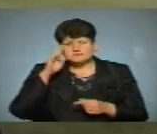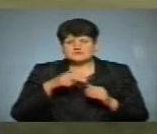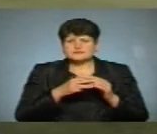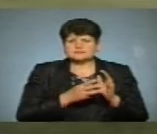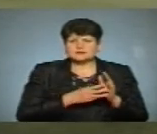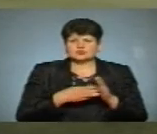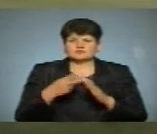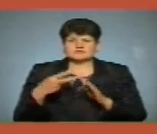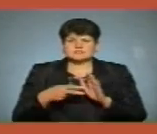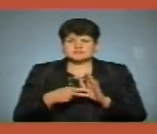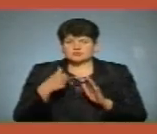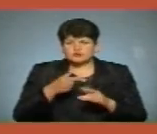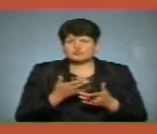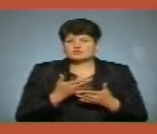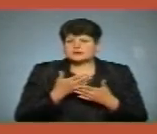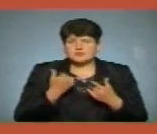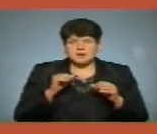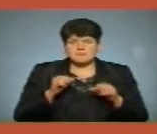права на відстрочку.